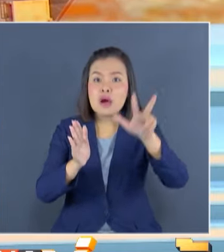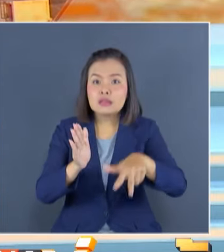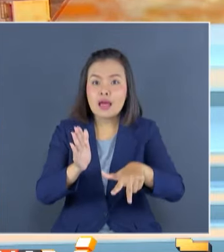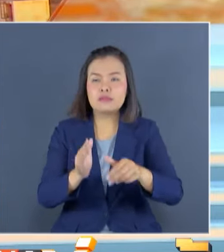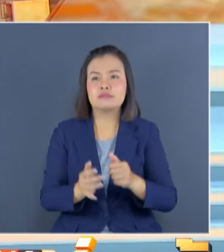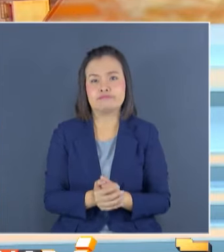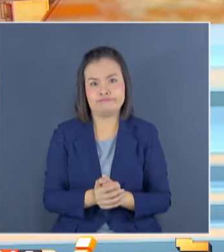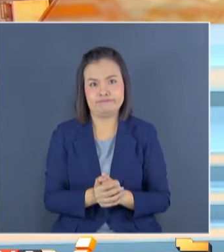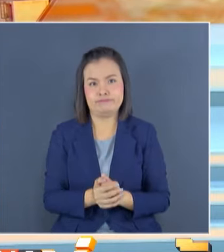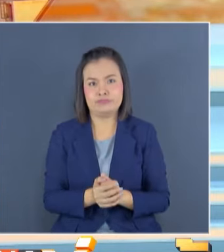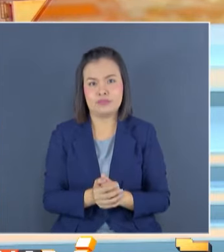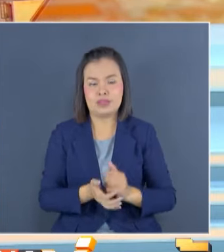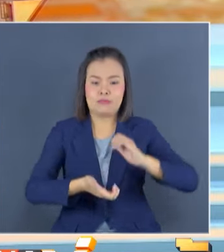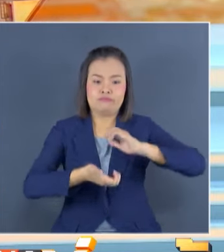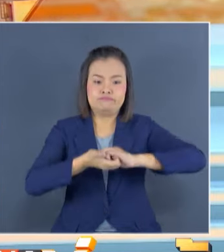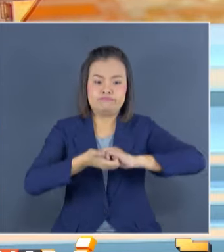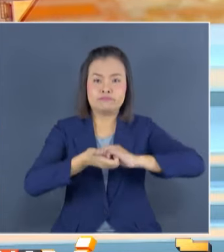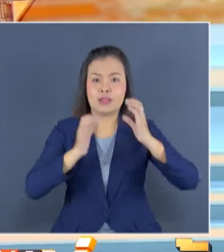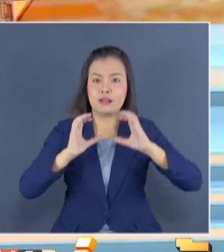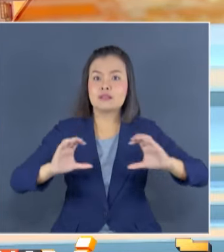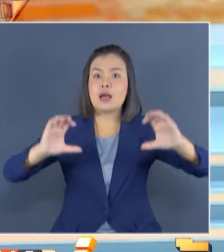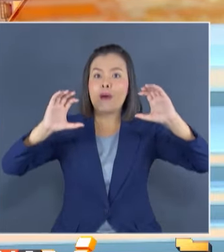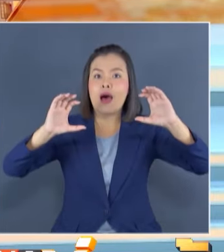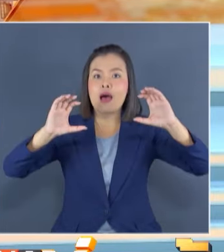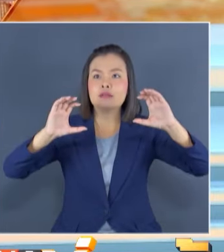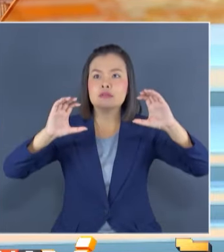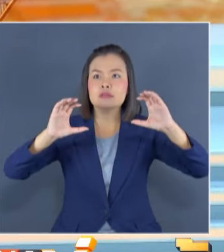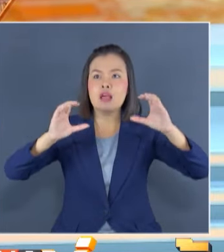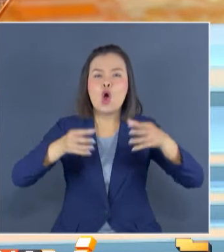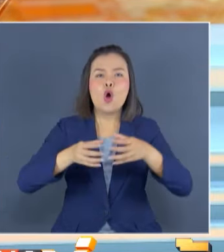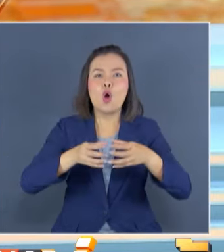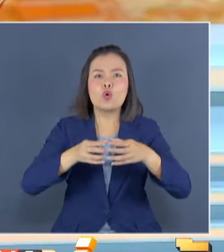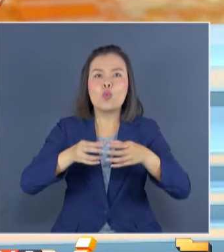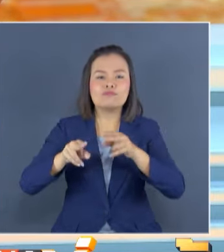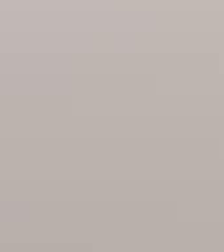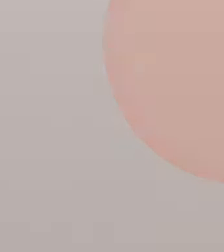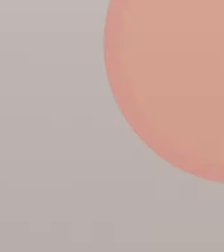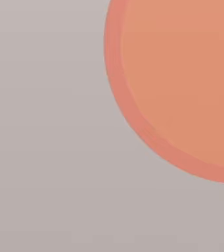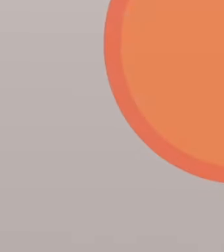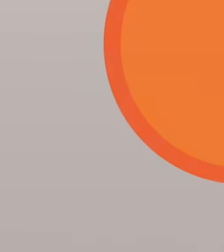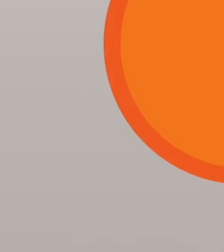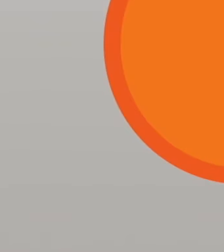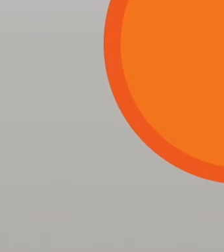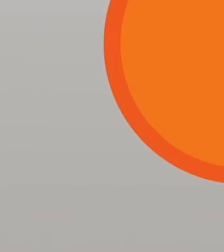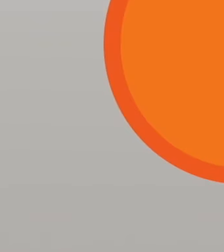ากที่พรรคเพื่อไทยไปจับมือตั้งรัฐบาลกับพรรคลุงนะฮะเอาเราเรียกกันแบบนี้ละกันนะครับ